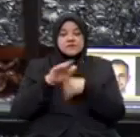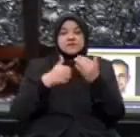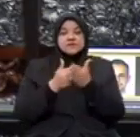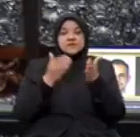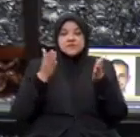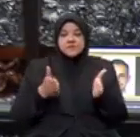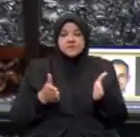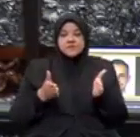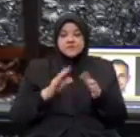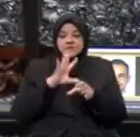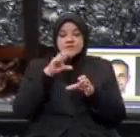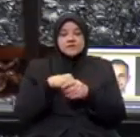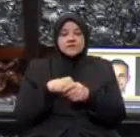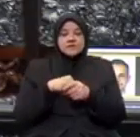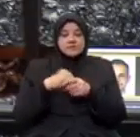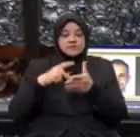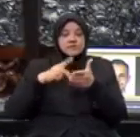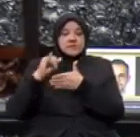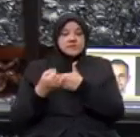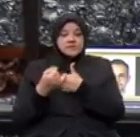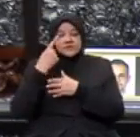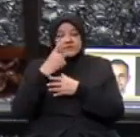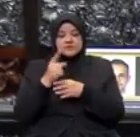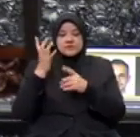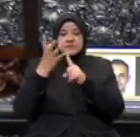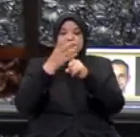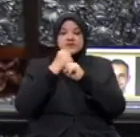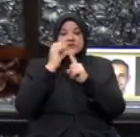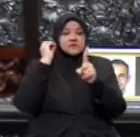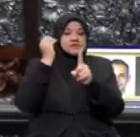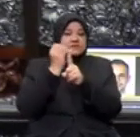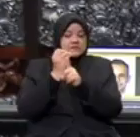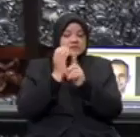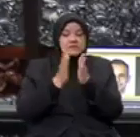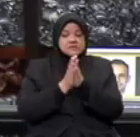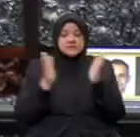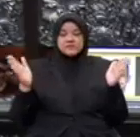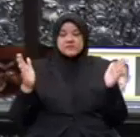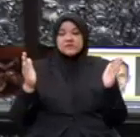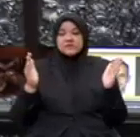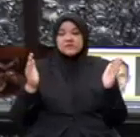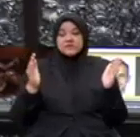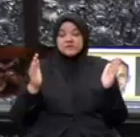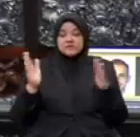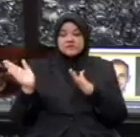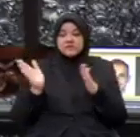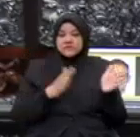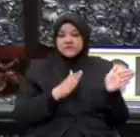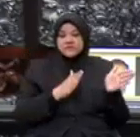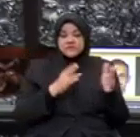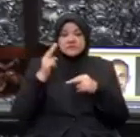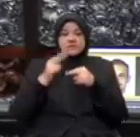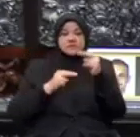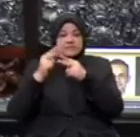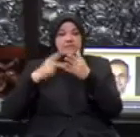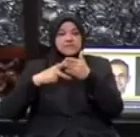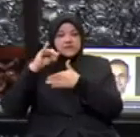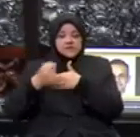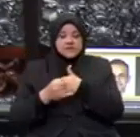semua pihak yang terlibat dalam projek bagi mencapai objektif di sepanjang fasa pelaksanaan sesebuah